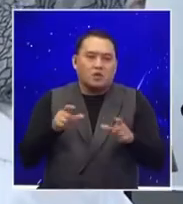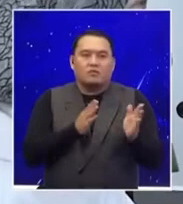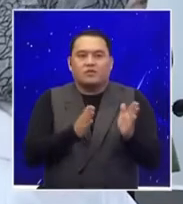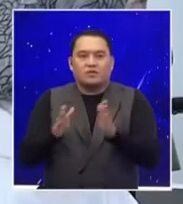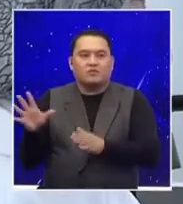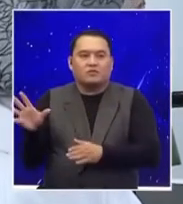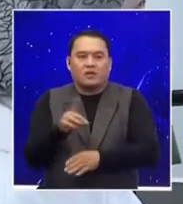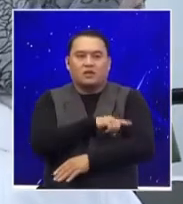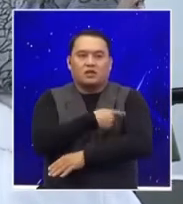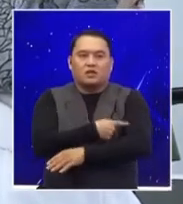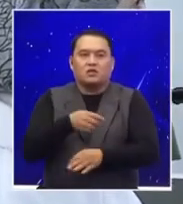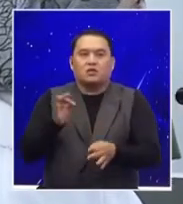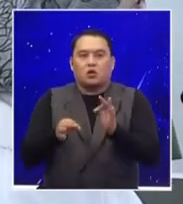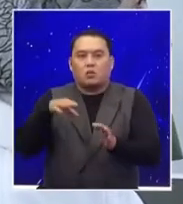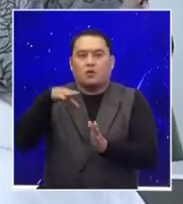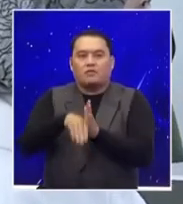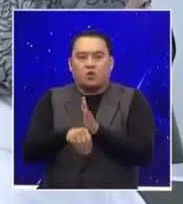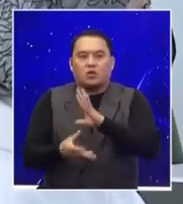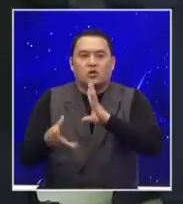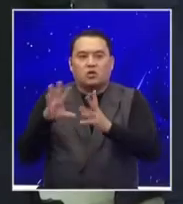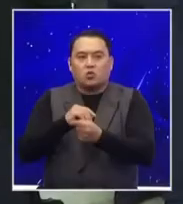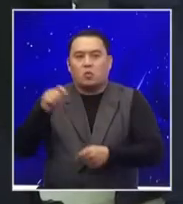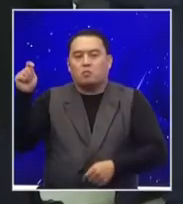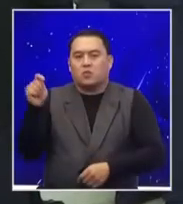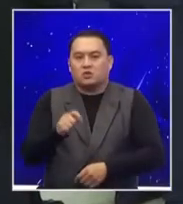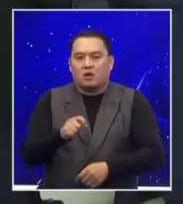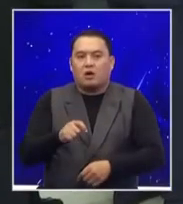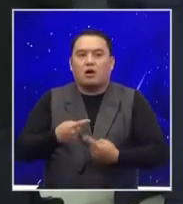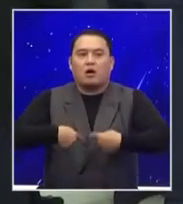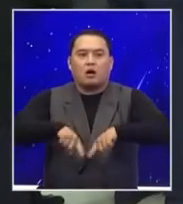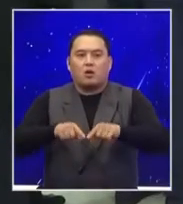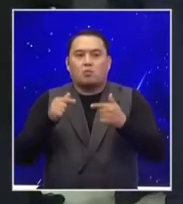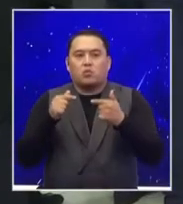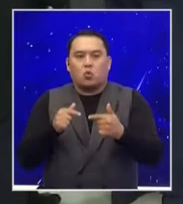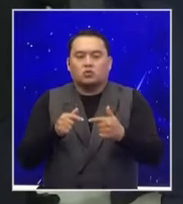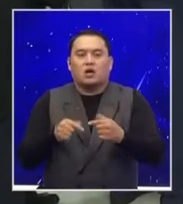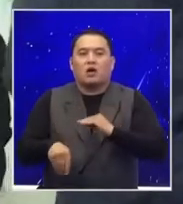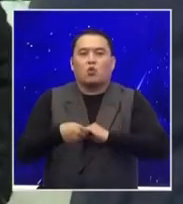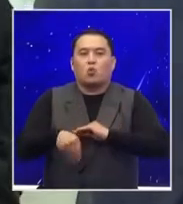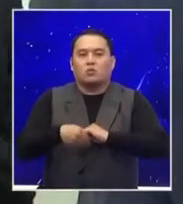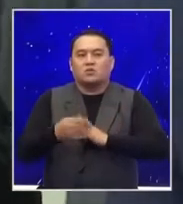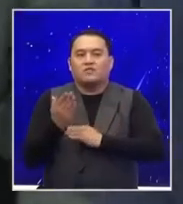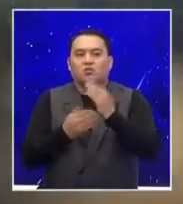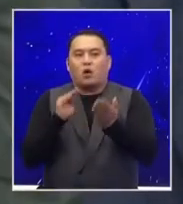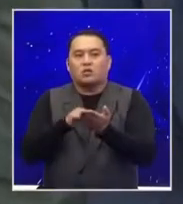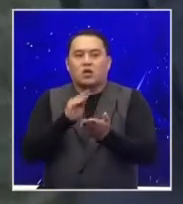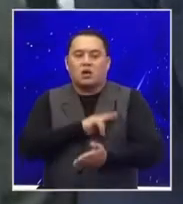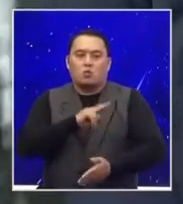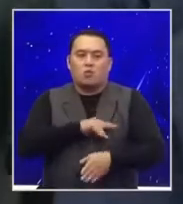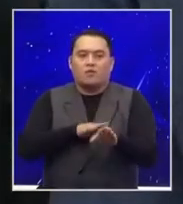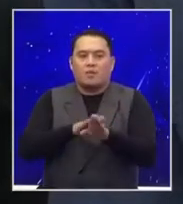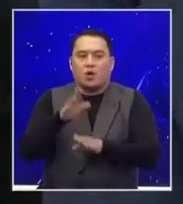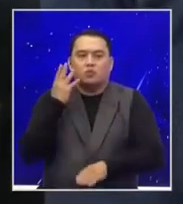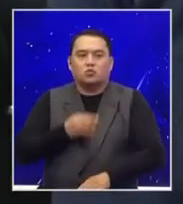соблюдением всех санитарных норм. Резюмировав итоги визита, председатель агентства РК по противодействию коррупции высоко оценил работу, проводимую